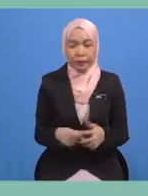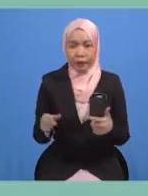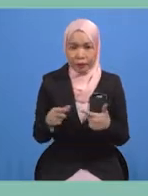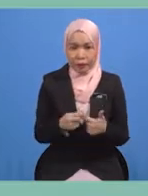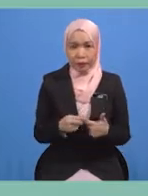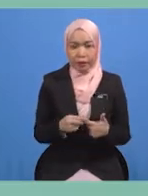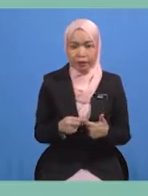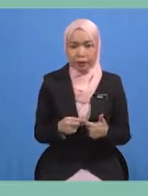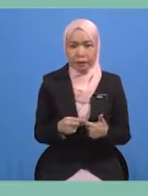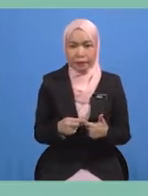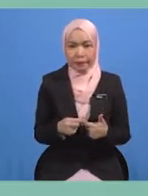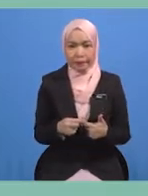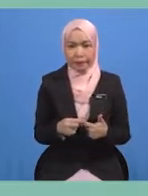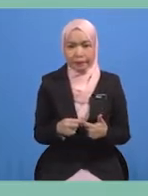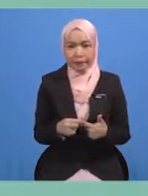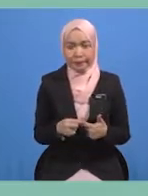Kedua,